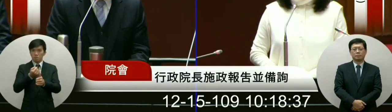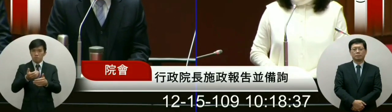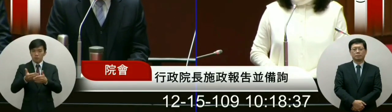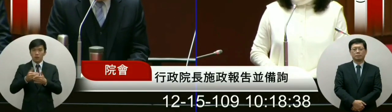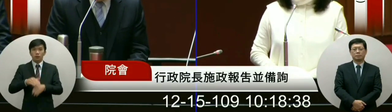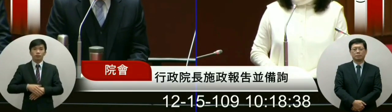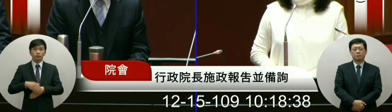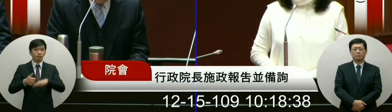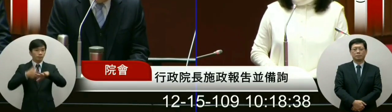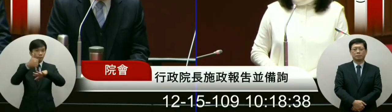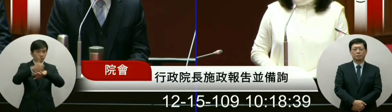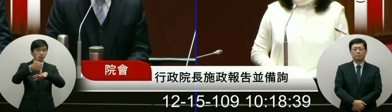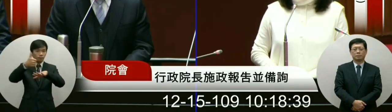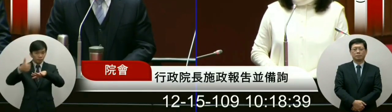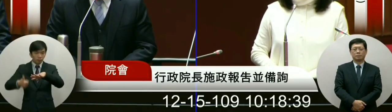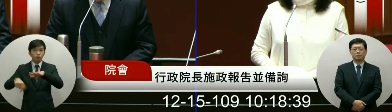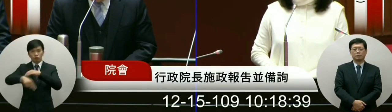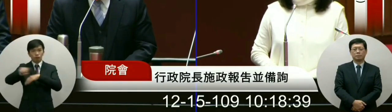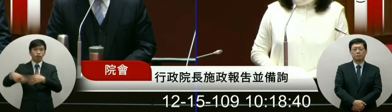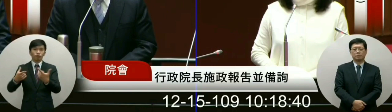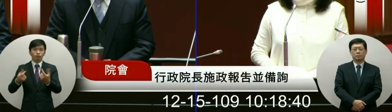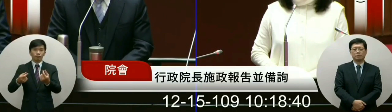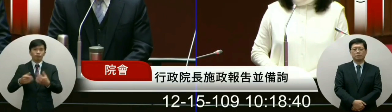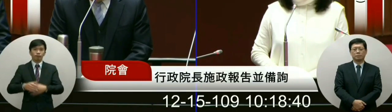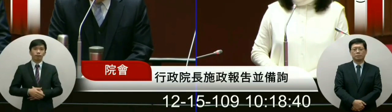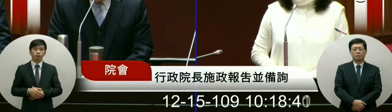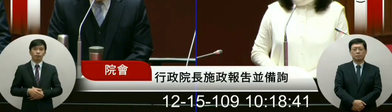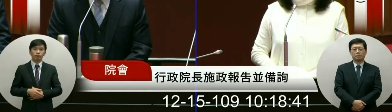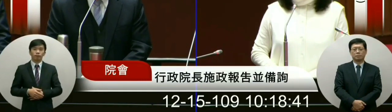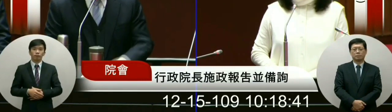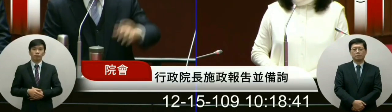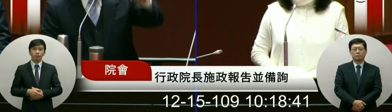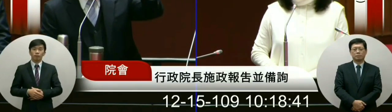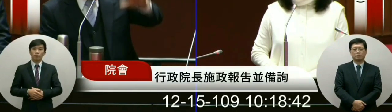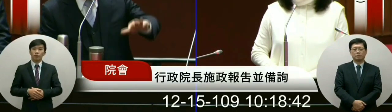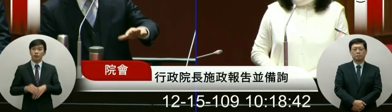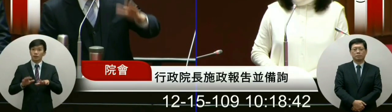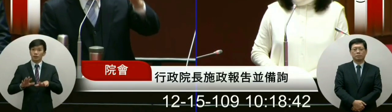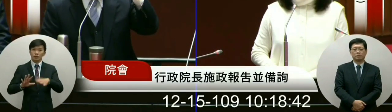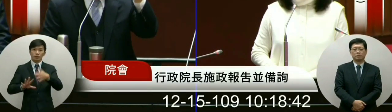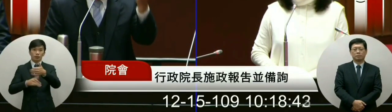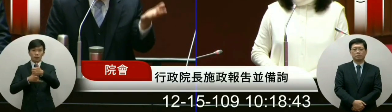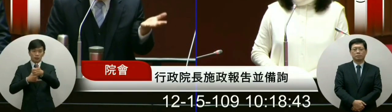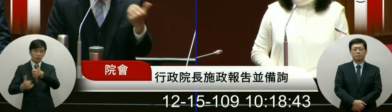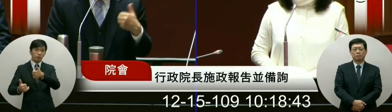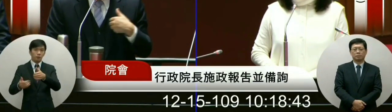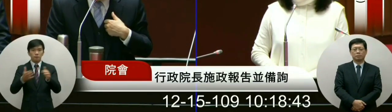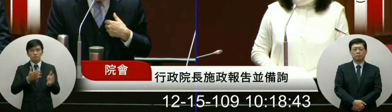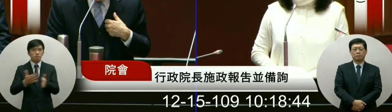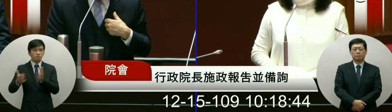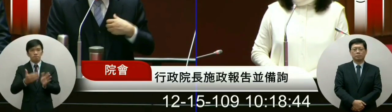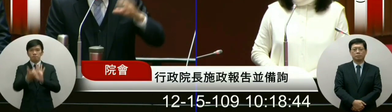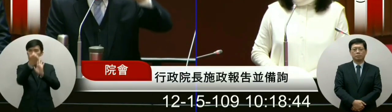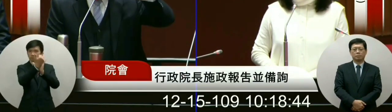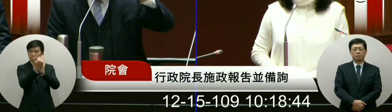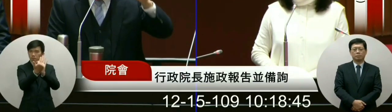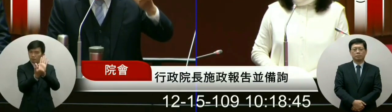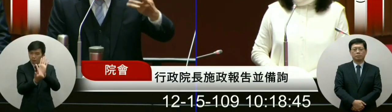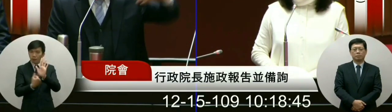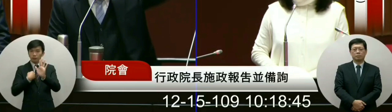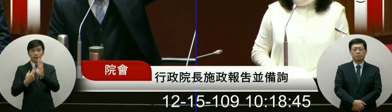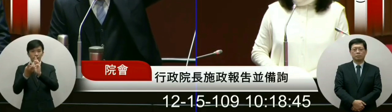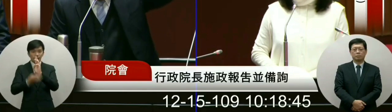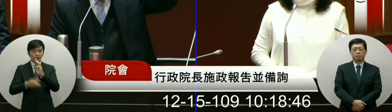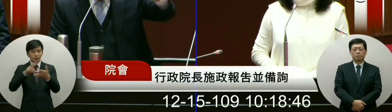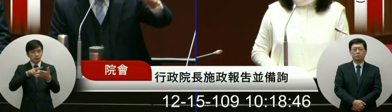力，不管谁在野。那今天委员整理出来的相关数据，虽然我没有办法细看，但整